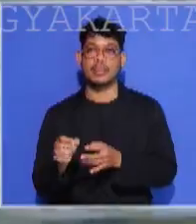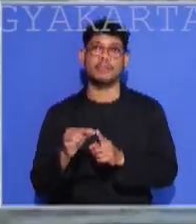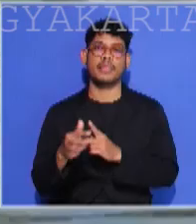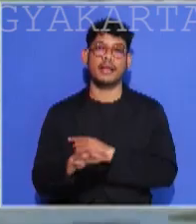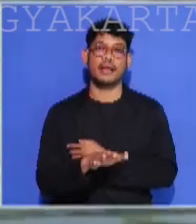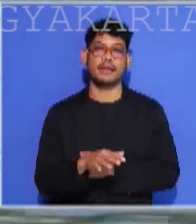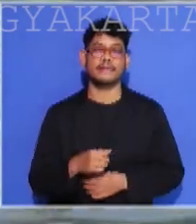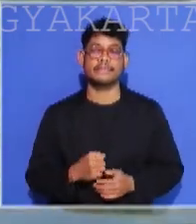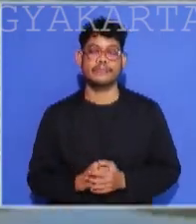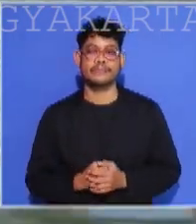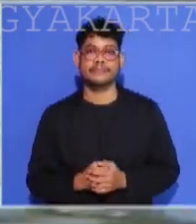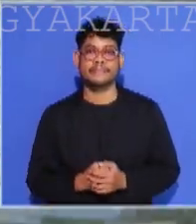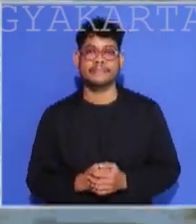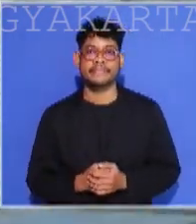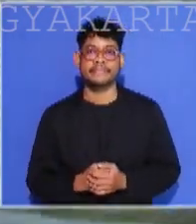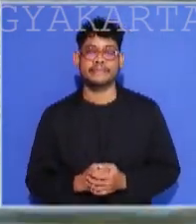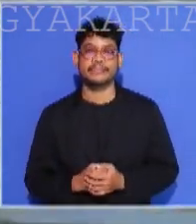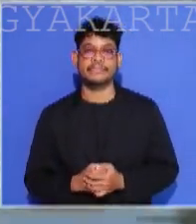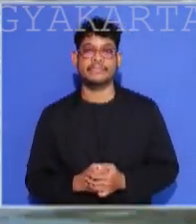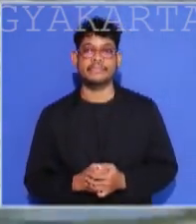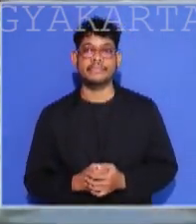Bantul Margo Laras melaporkan